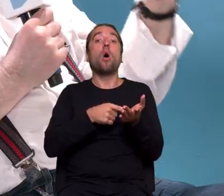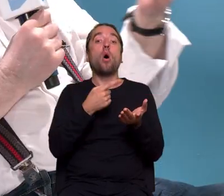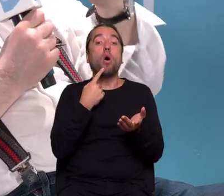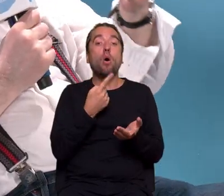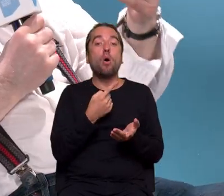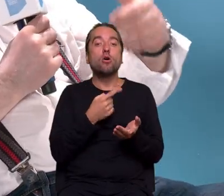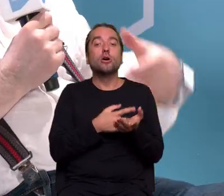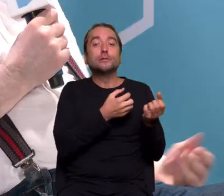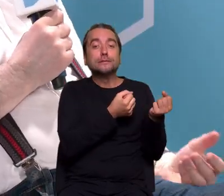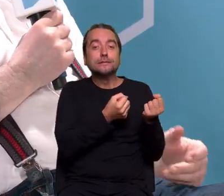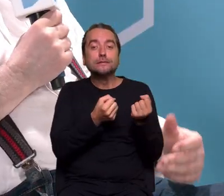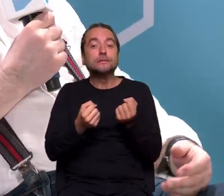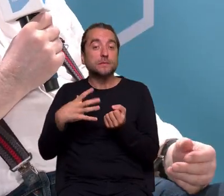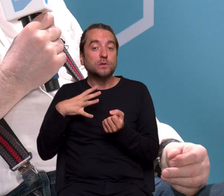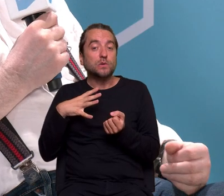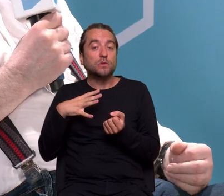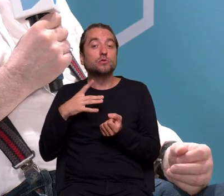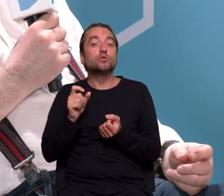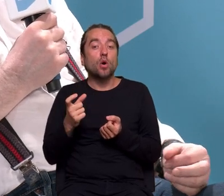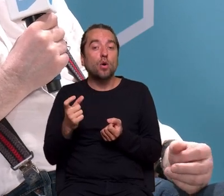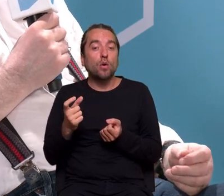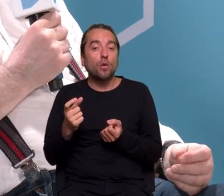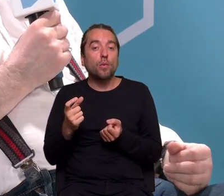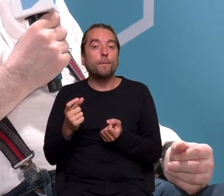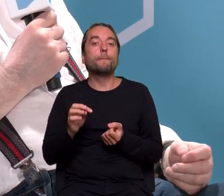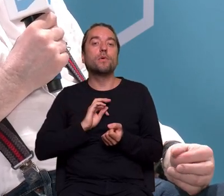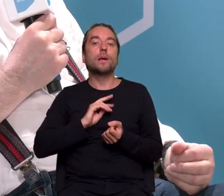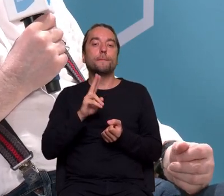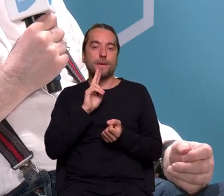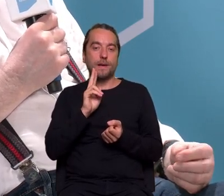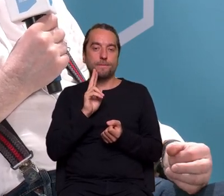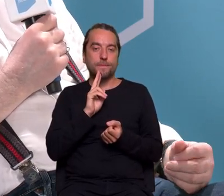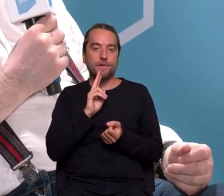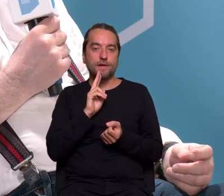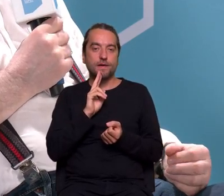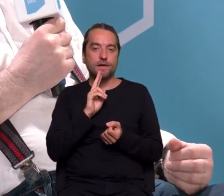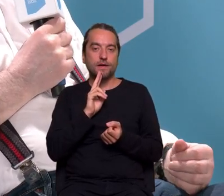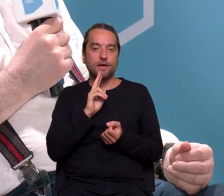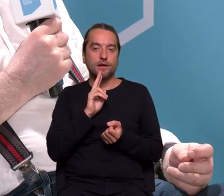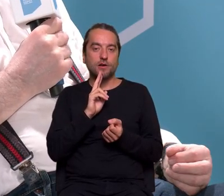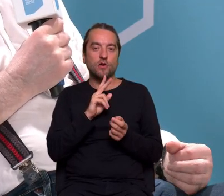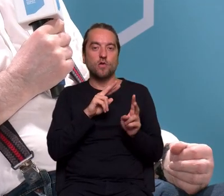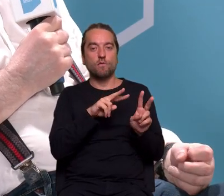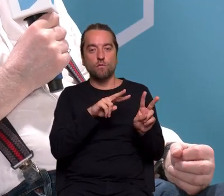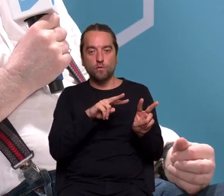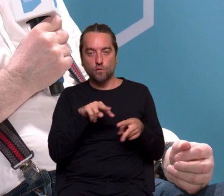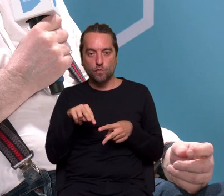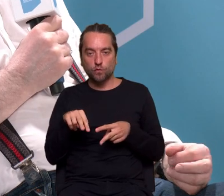tutaj powie, że przetrwało. Ona, mama wróciła właśnie z tych